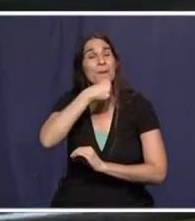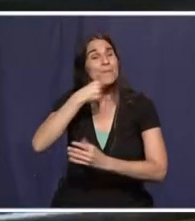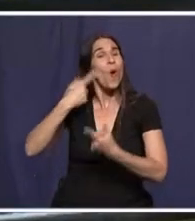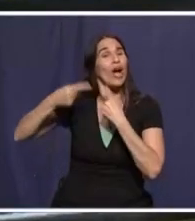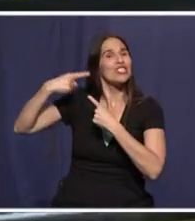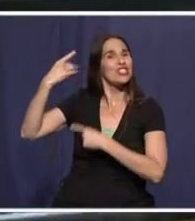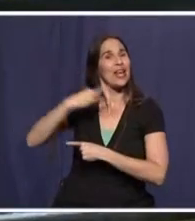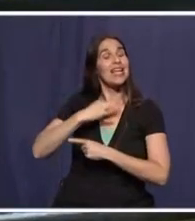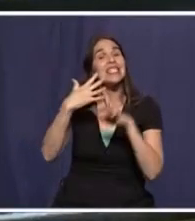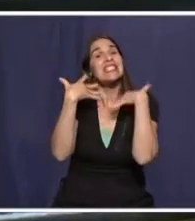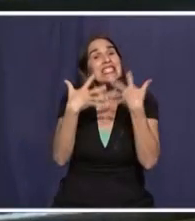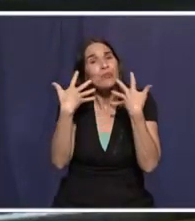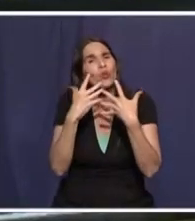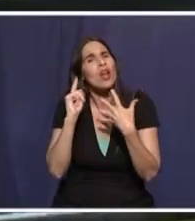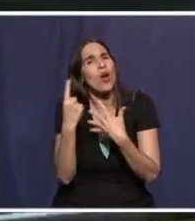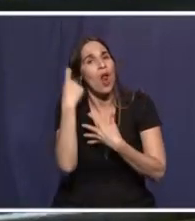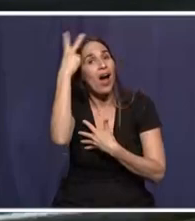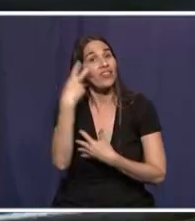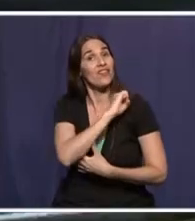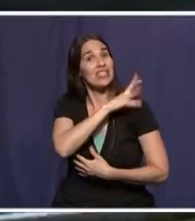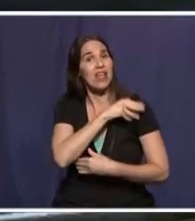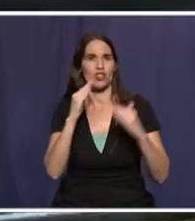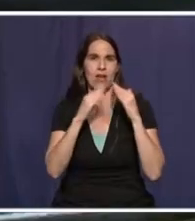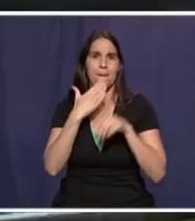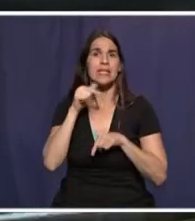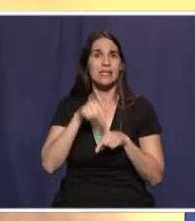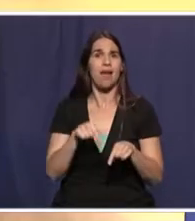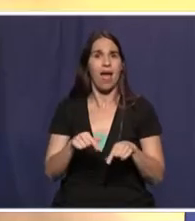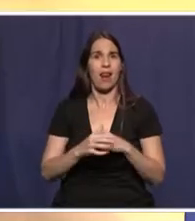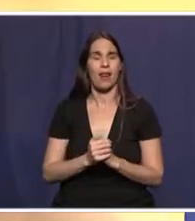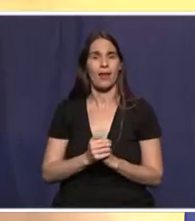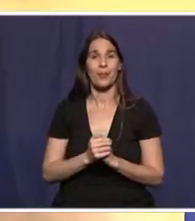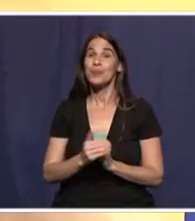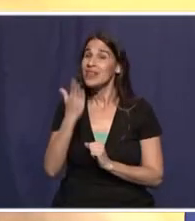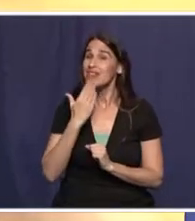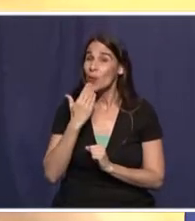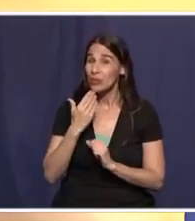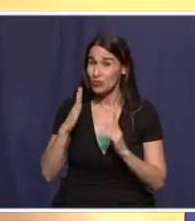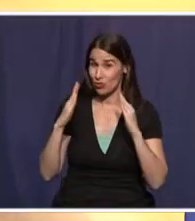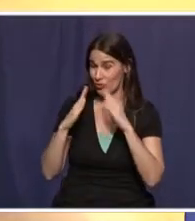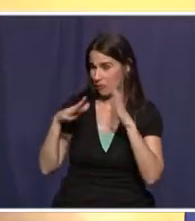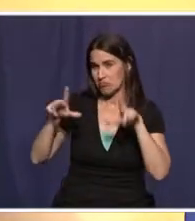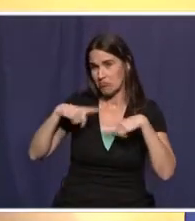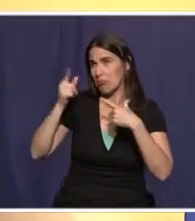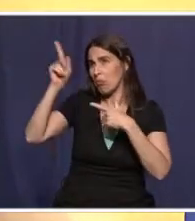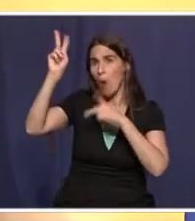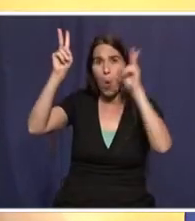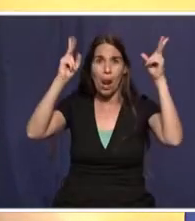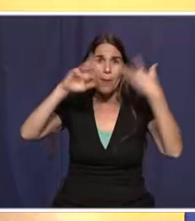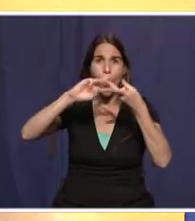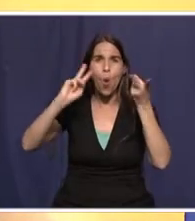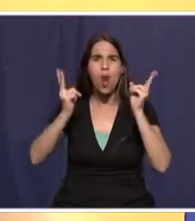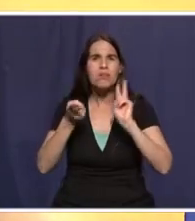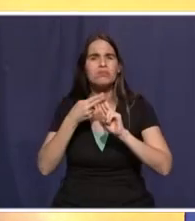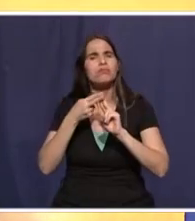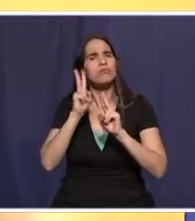שלי, את הסיפור של כל ערבי פלסטיני שחי במדינת ישראל. יהודים שחיים במדינות אחרות בכל העולם,